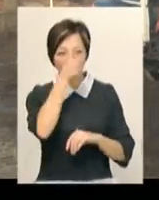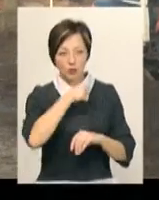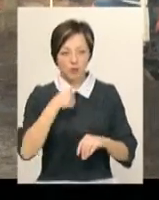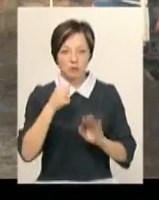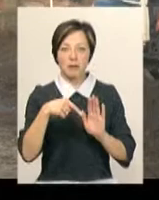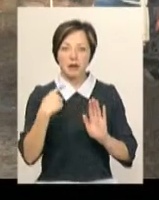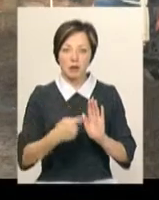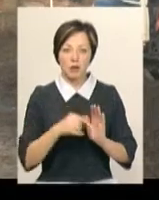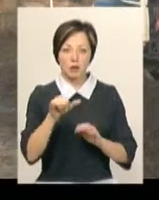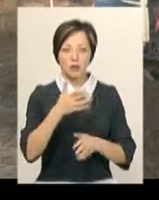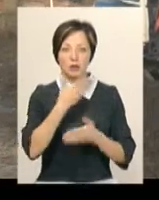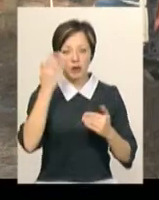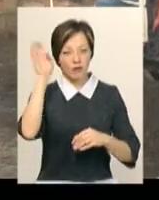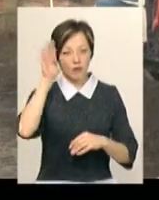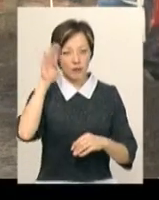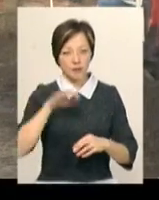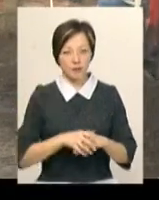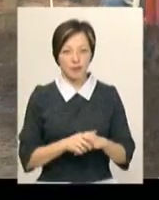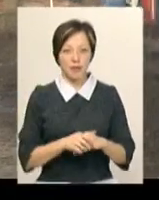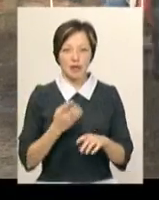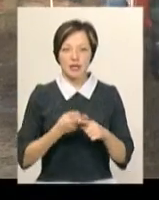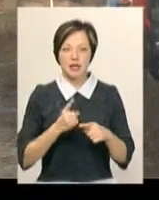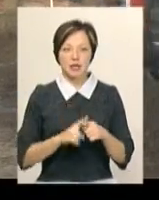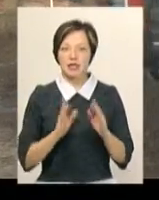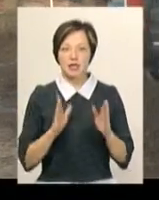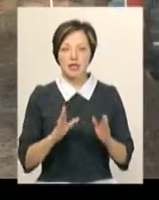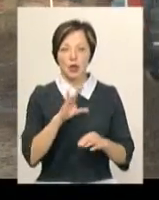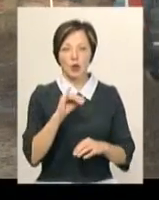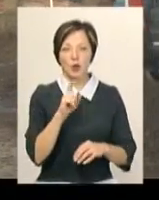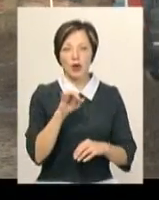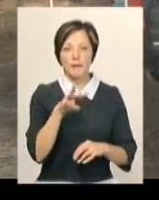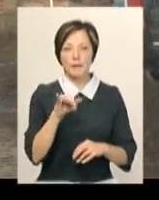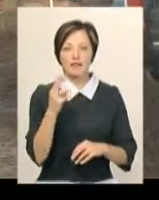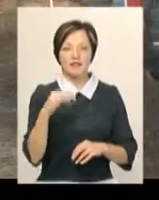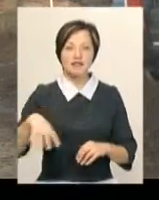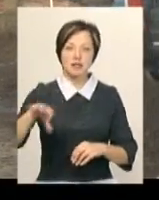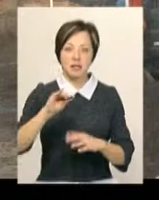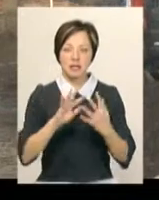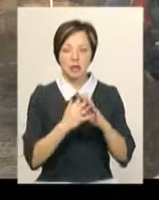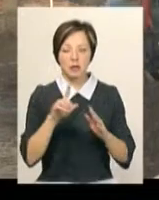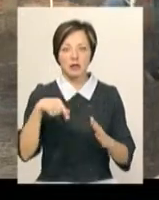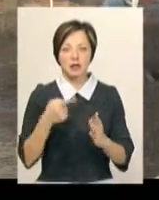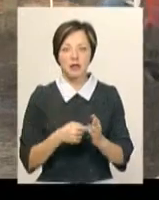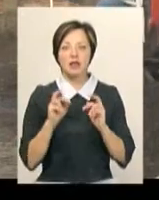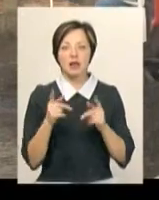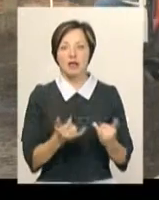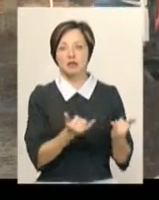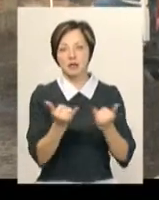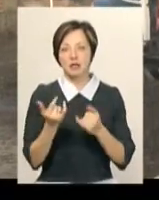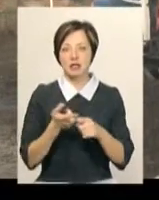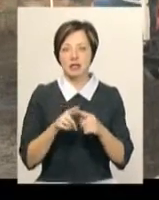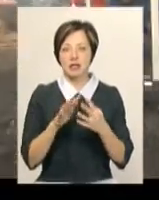з питанням, що в них немає води. Це не тільки Юхимівці, це взагалі всі села. Стояло питання, що чим, як забезпечити ці